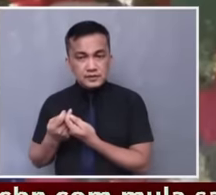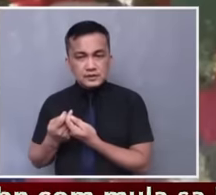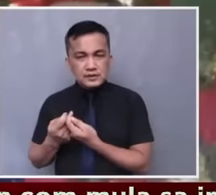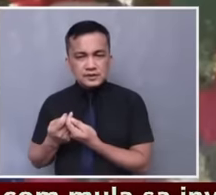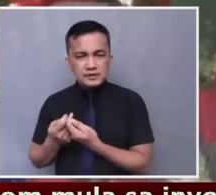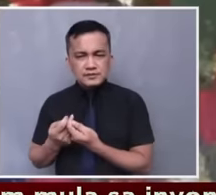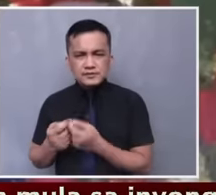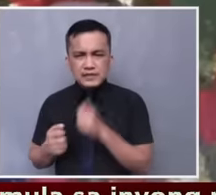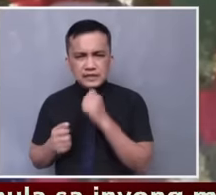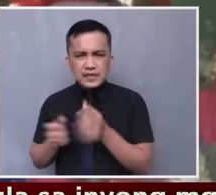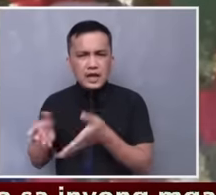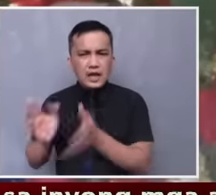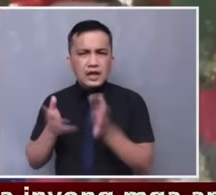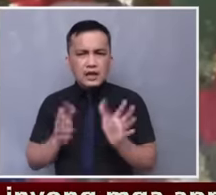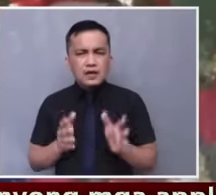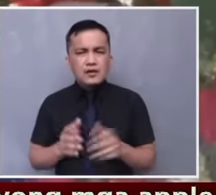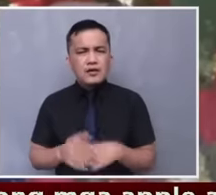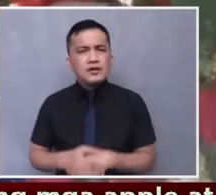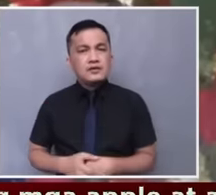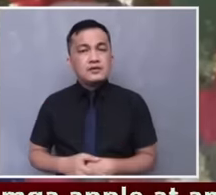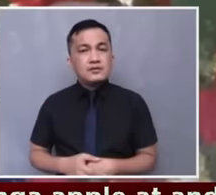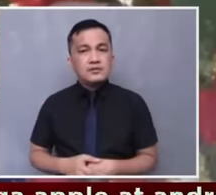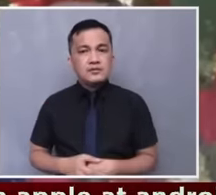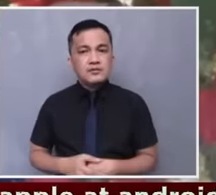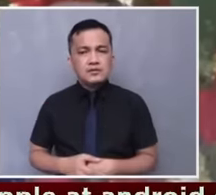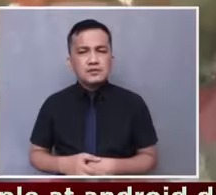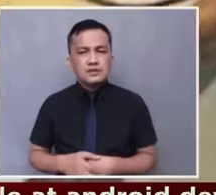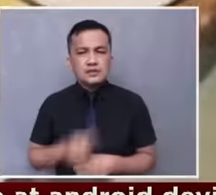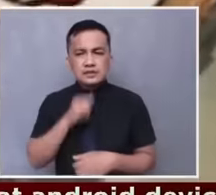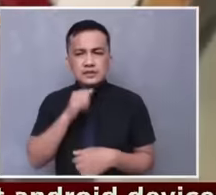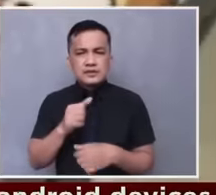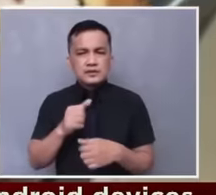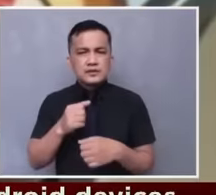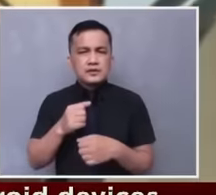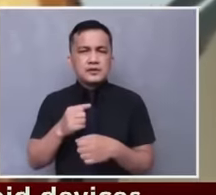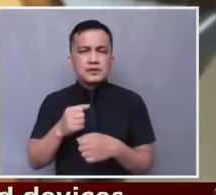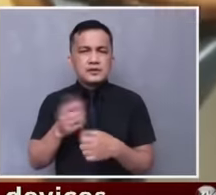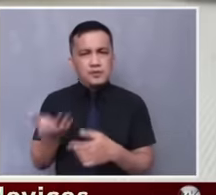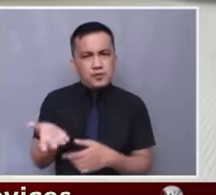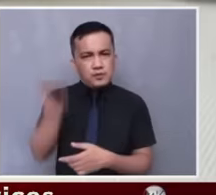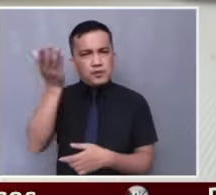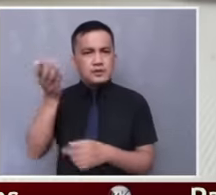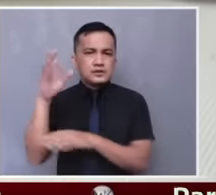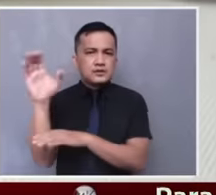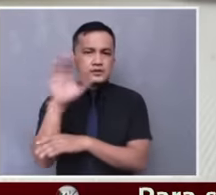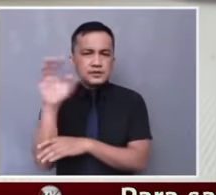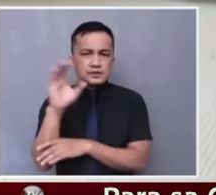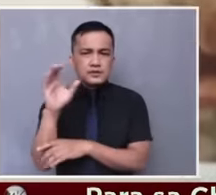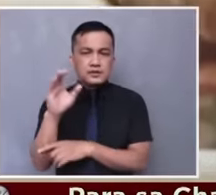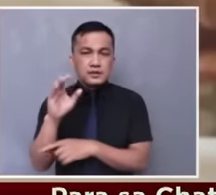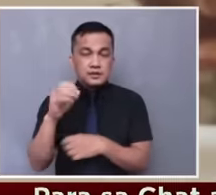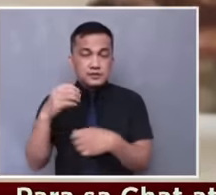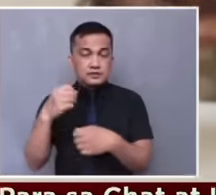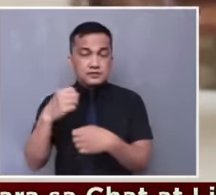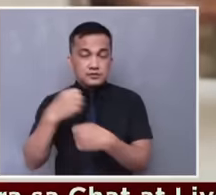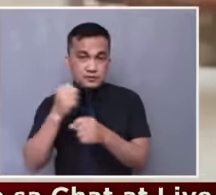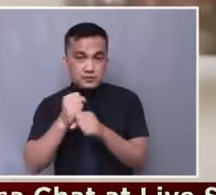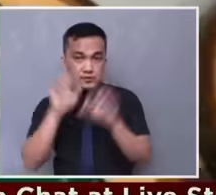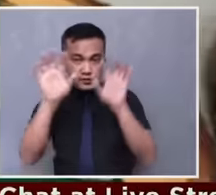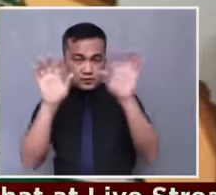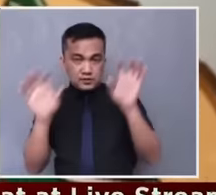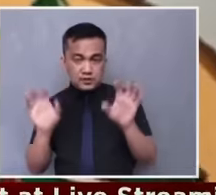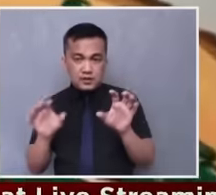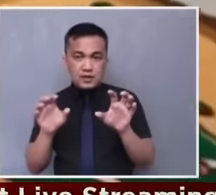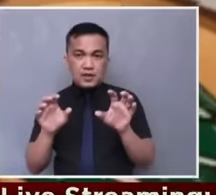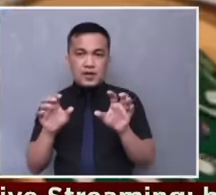hayaan na hindi magagawa yung Christmas. Ginamit din nilang dekorasyon ang mga punong pinadapa ng